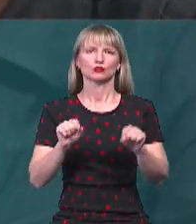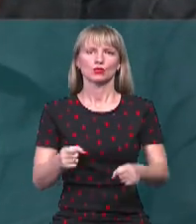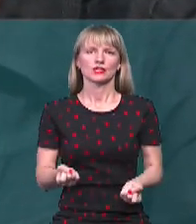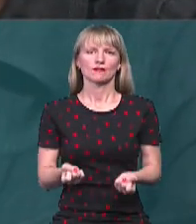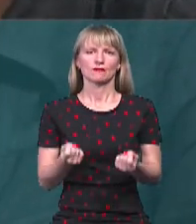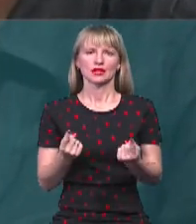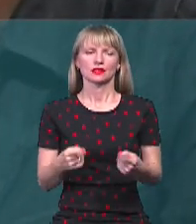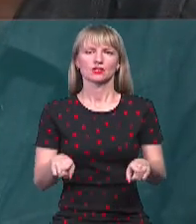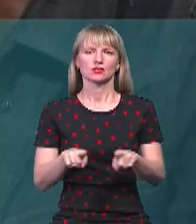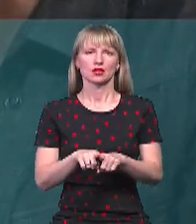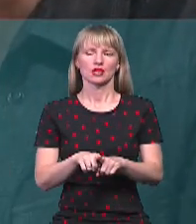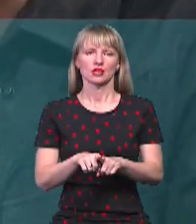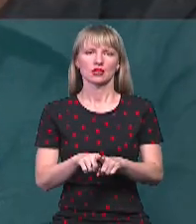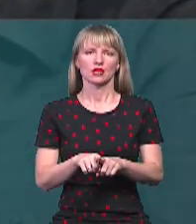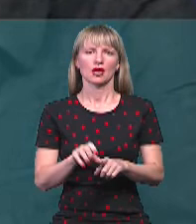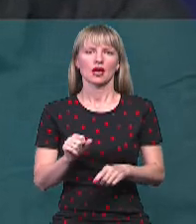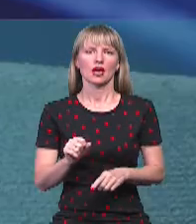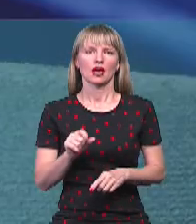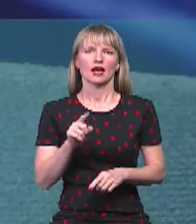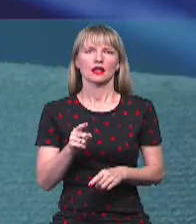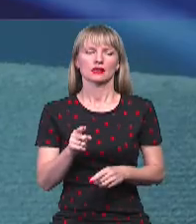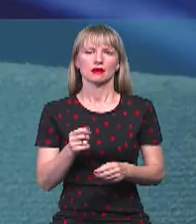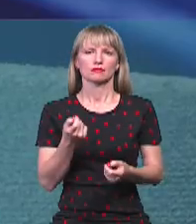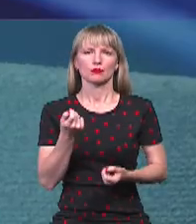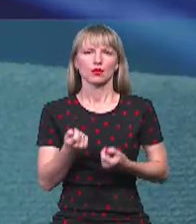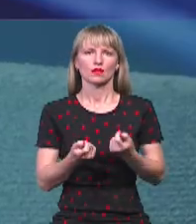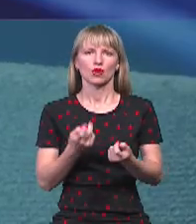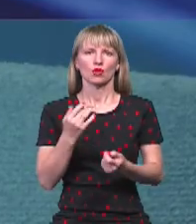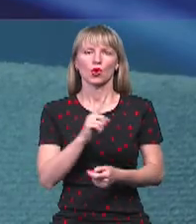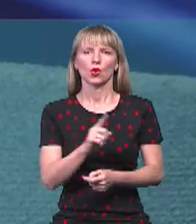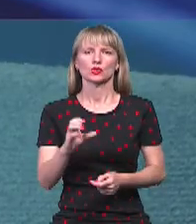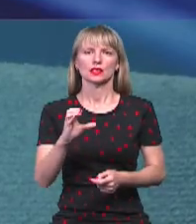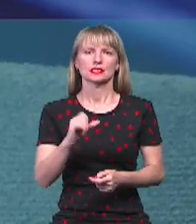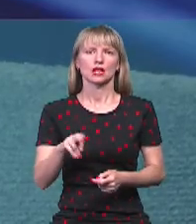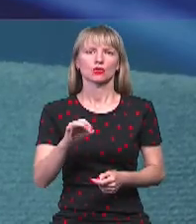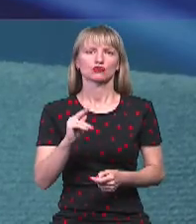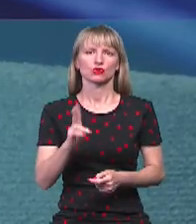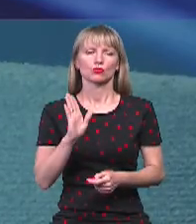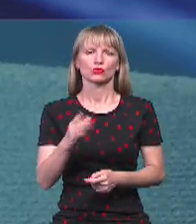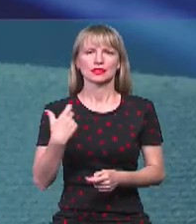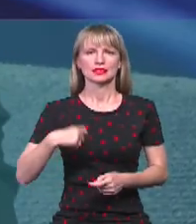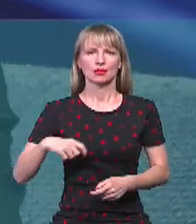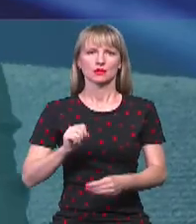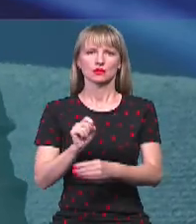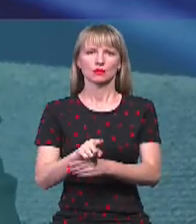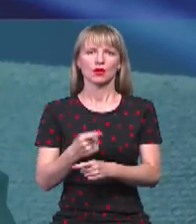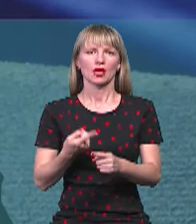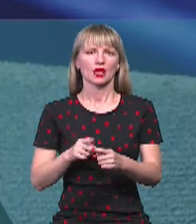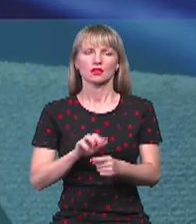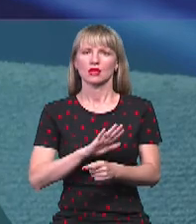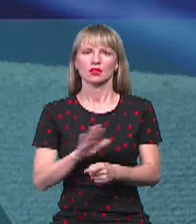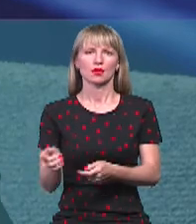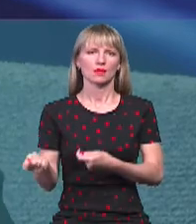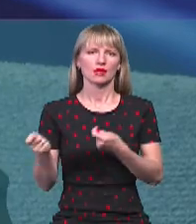виникнути такий аргумент. А ось це подрібнення, коли кожний садочок сам собі буде замовляти, чи не призведе